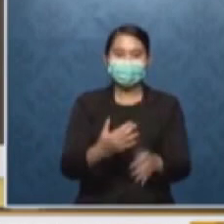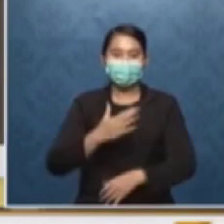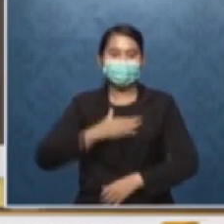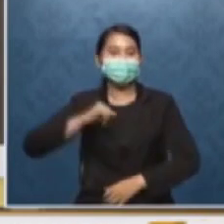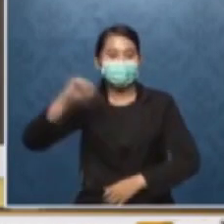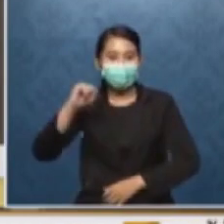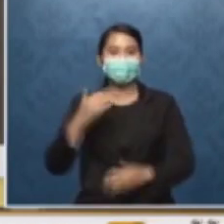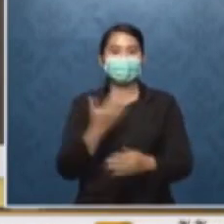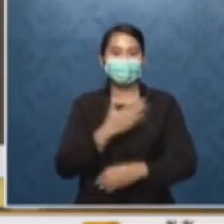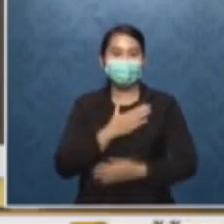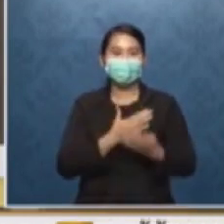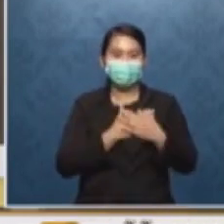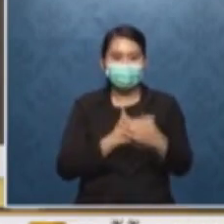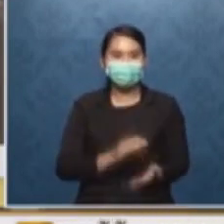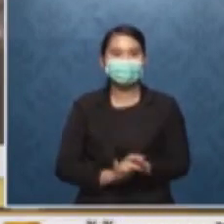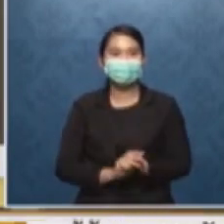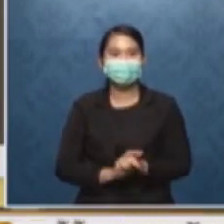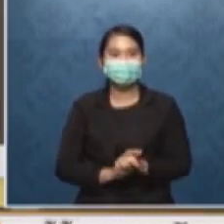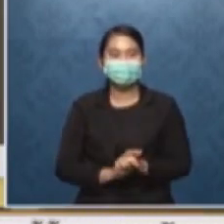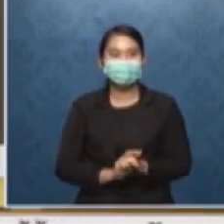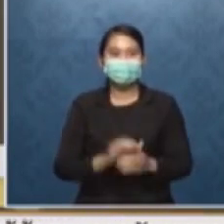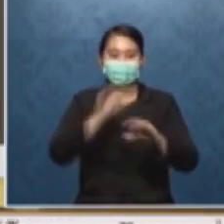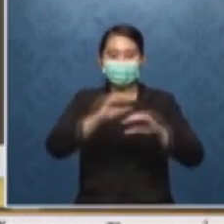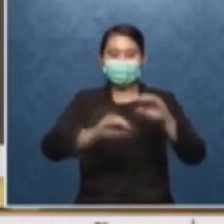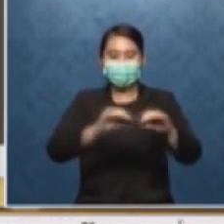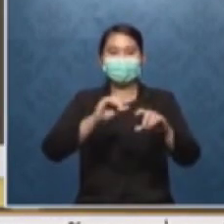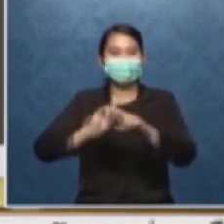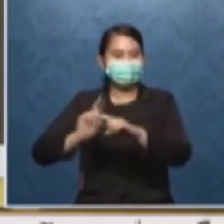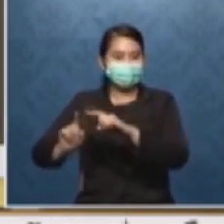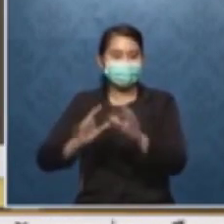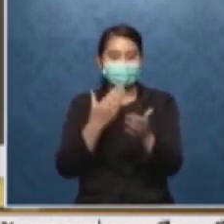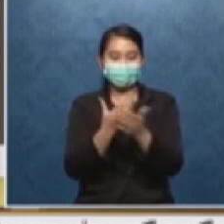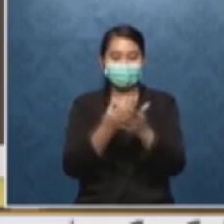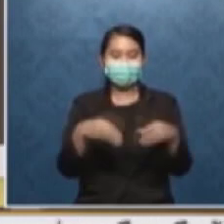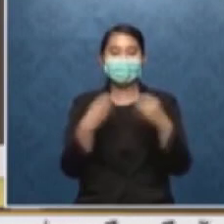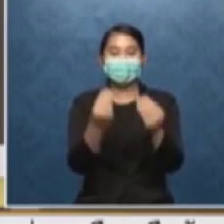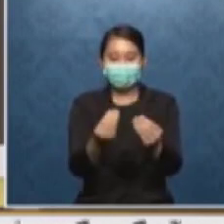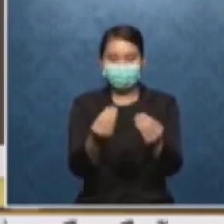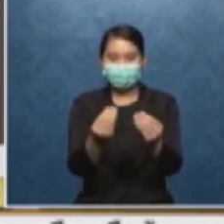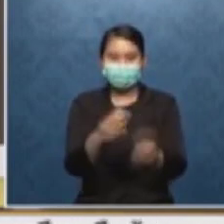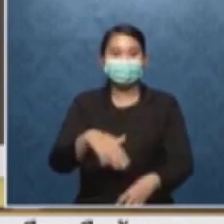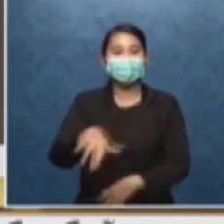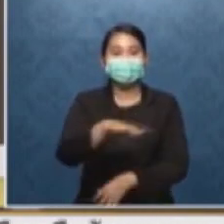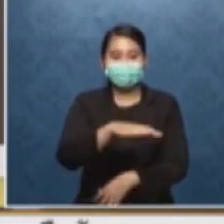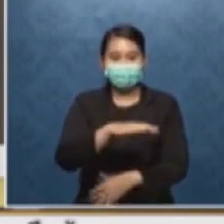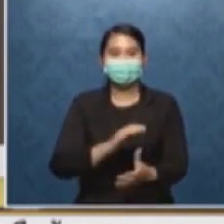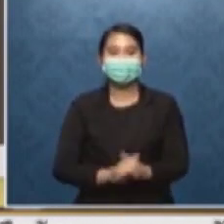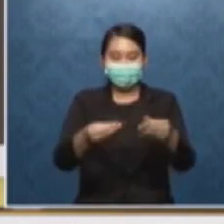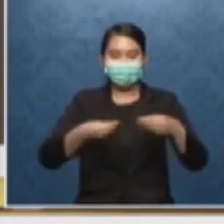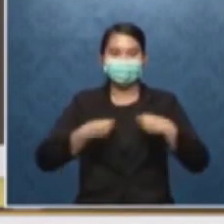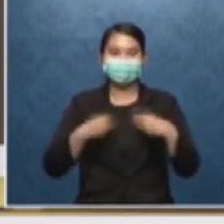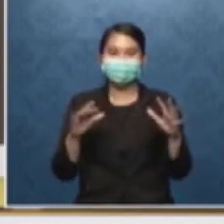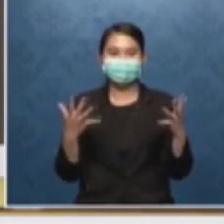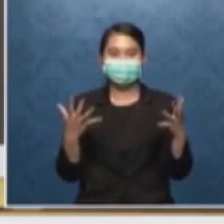เรารักกันหรือแม้กระทั่งโครงการต่างๆที่จะช่วยเหลือพี่น้องประชาชนในสถานการณ์ฉุกเฉิน